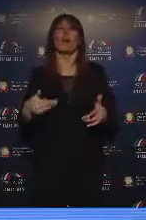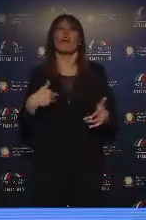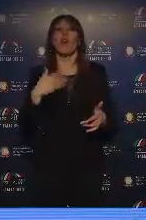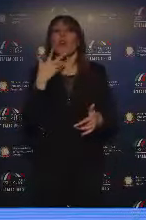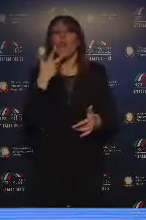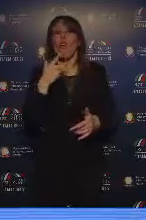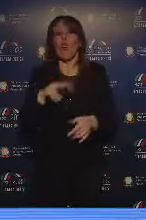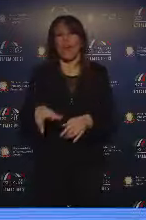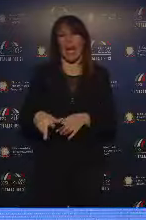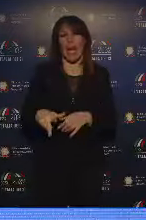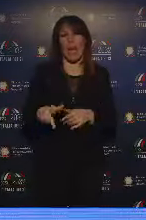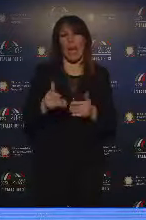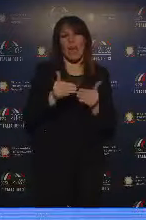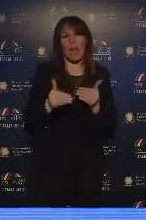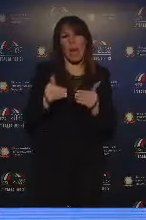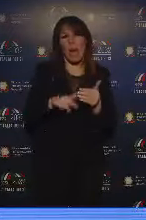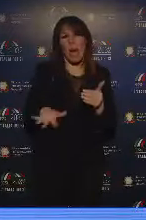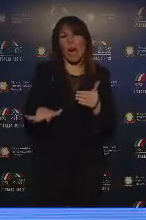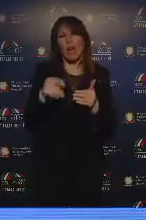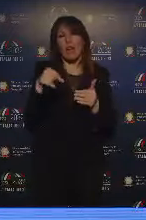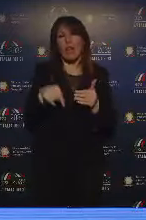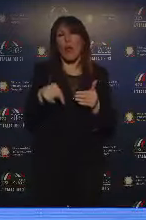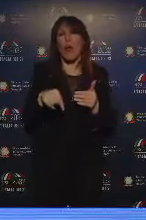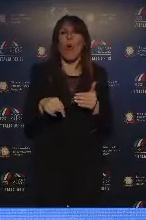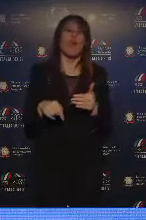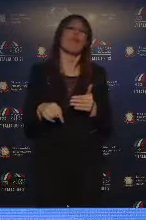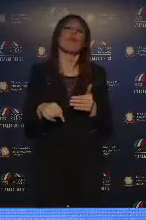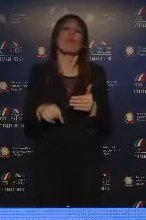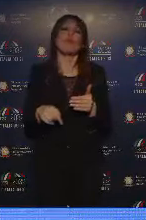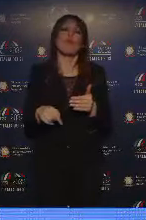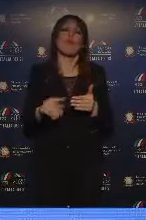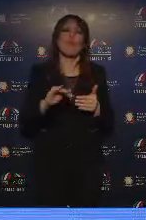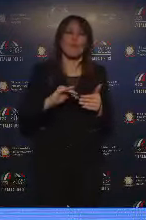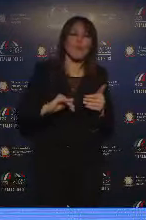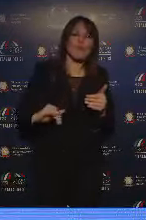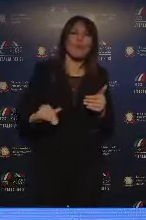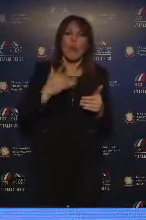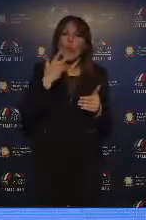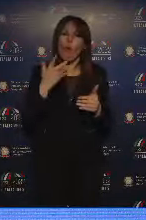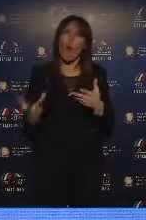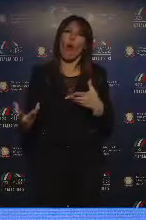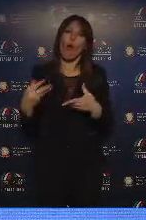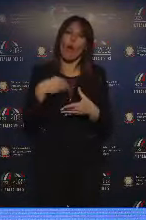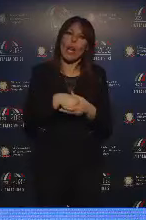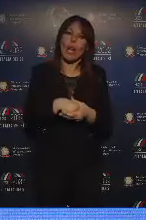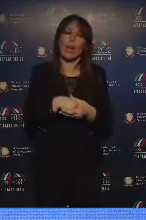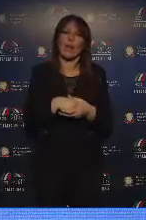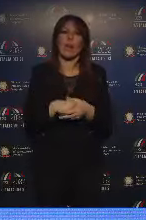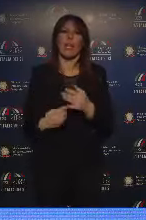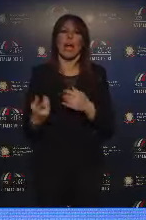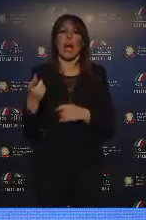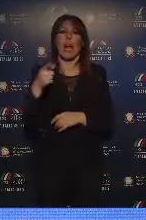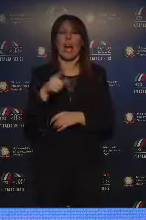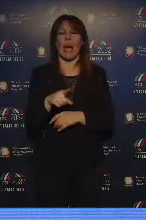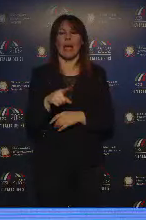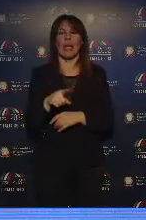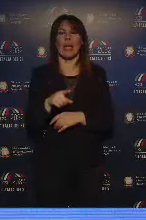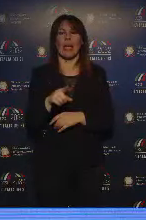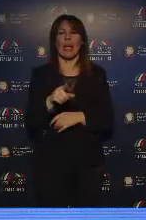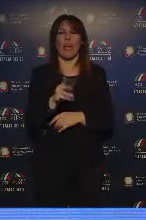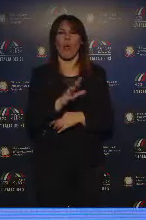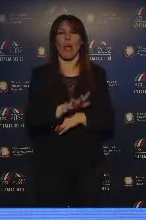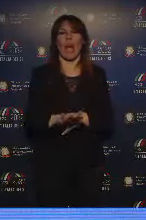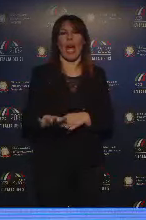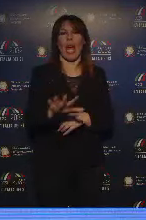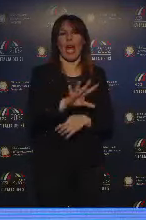di Calabria che oggi ne è esentata includendo anche la Lucania stiamo